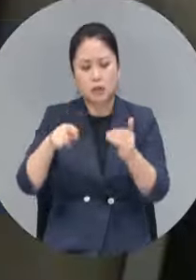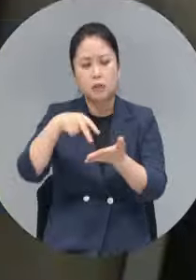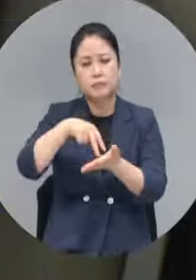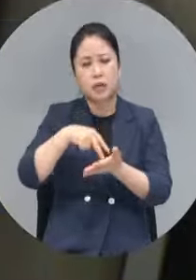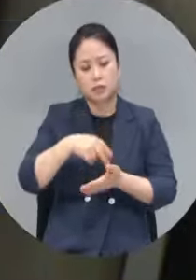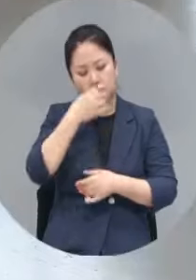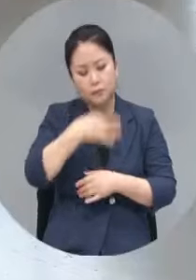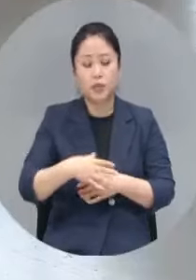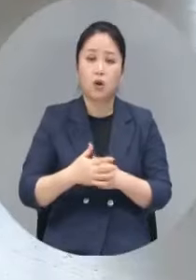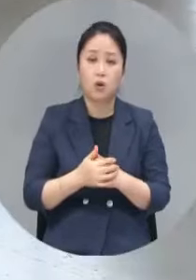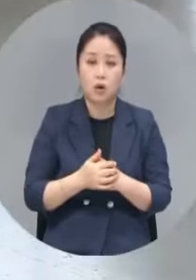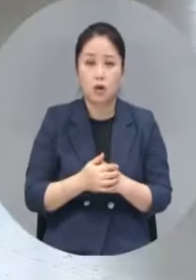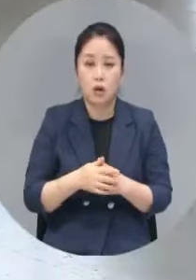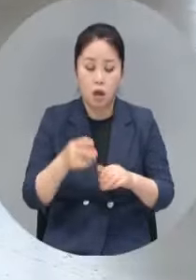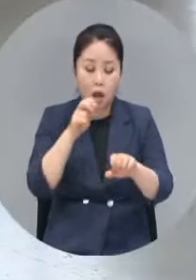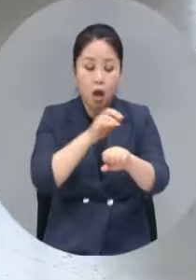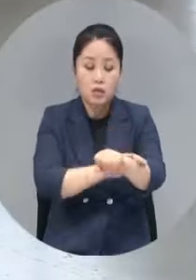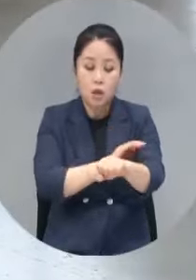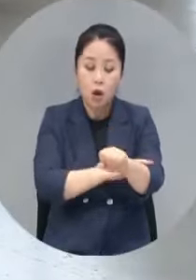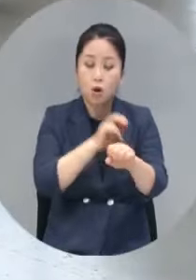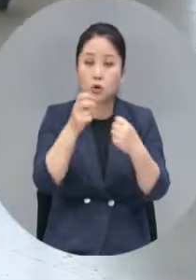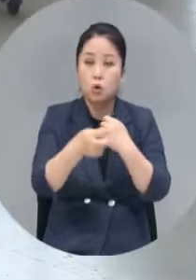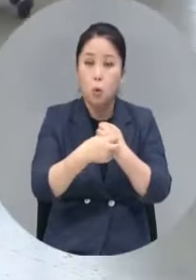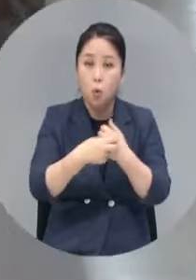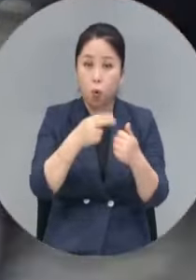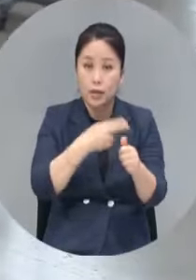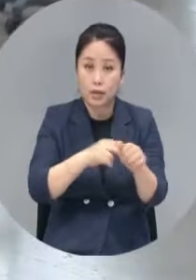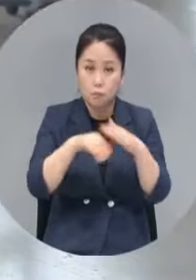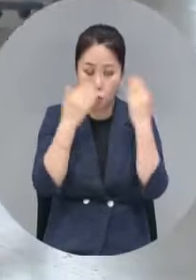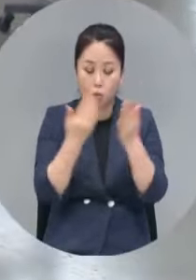상황들을 전공이 집단 사직 이후 넉 달,